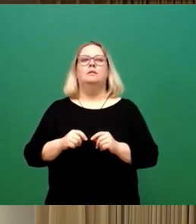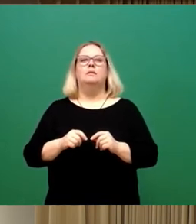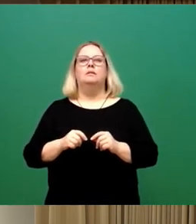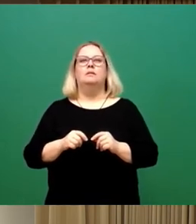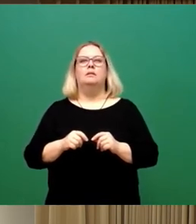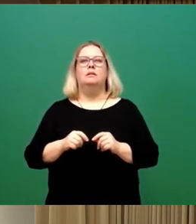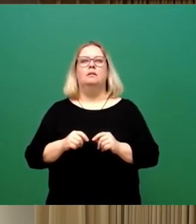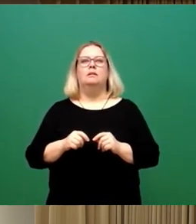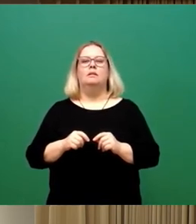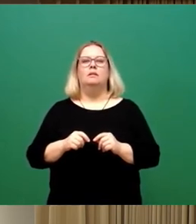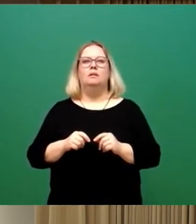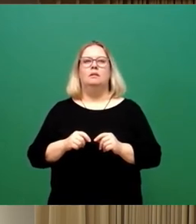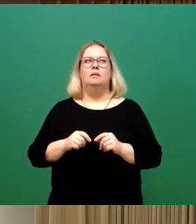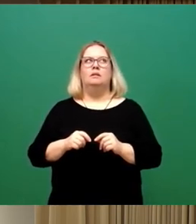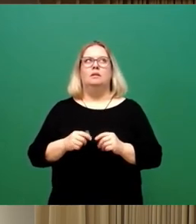68